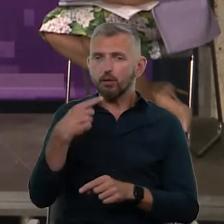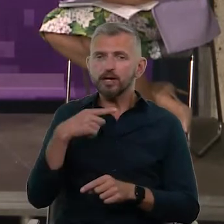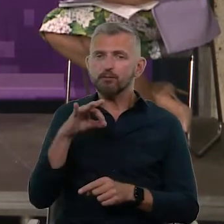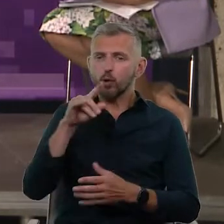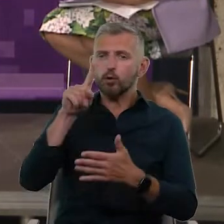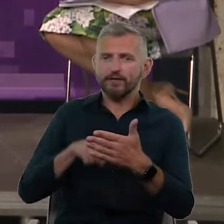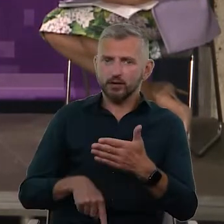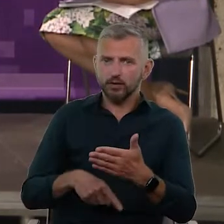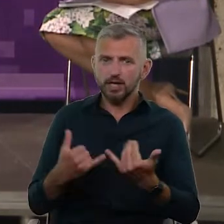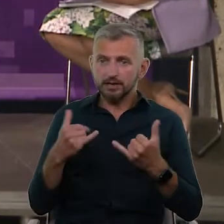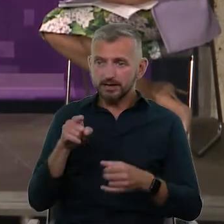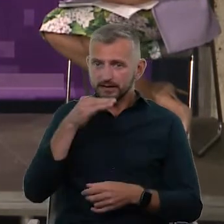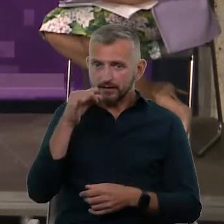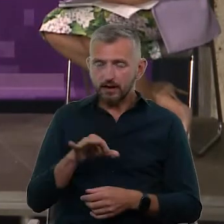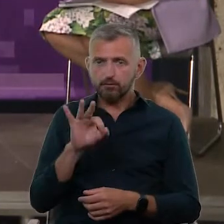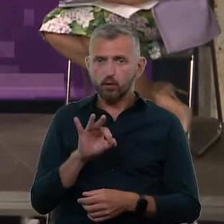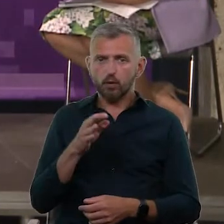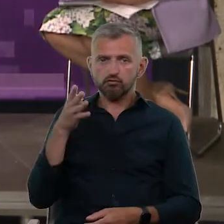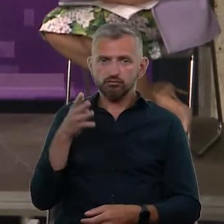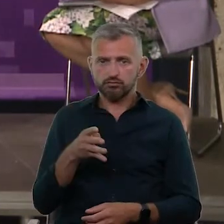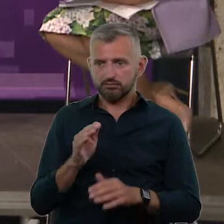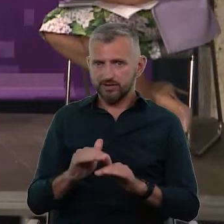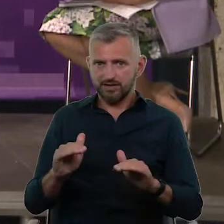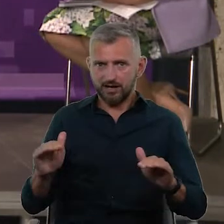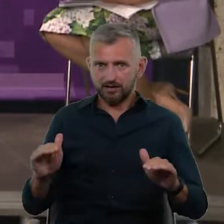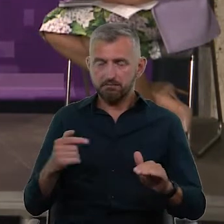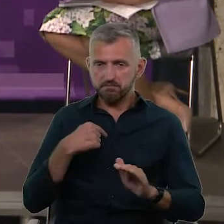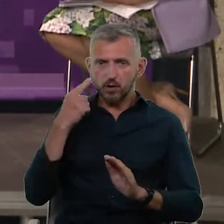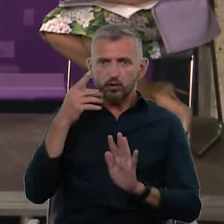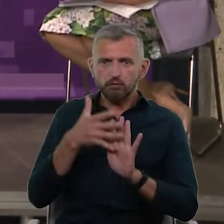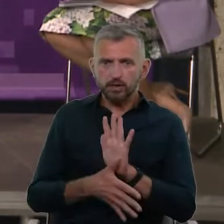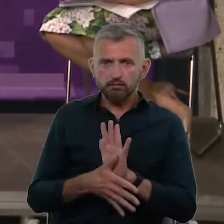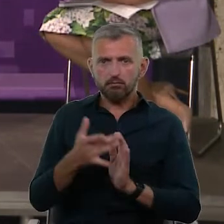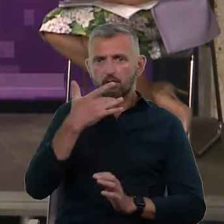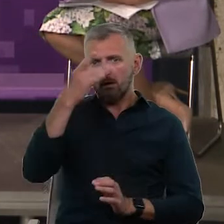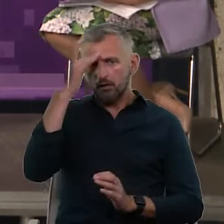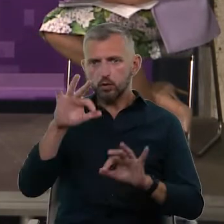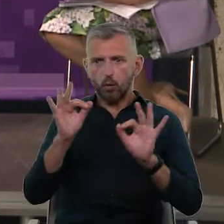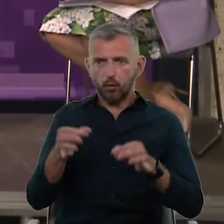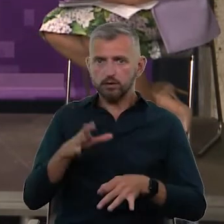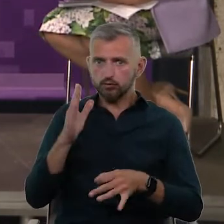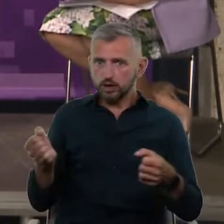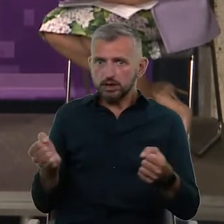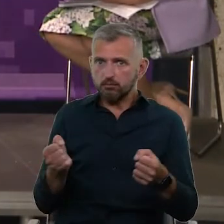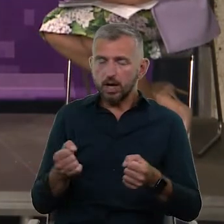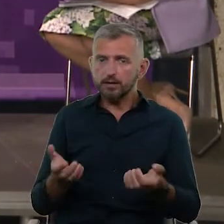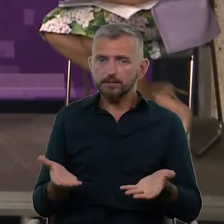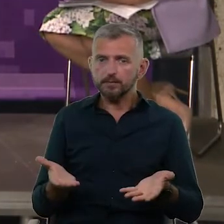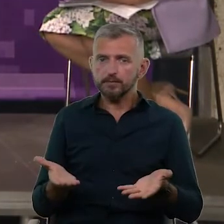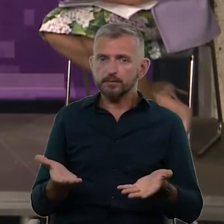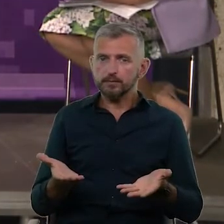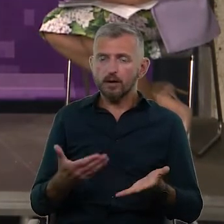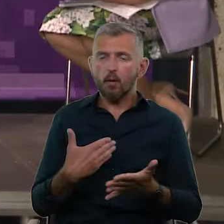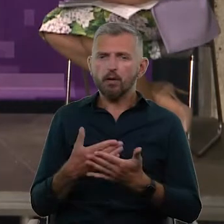довіру. І зараз ти сказала про 4000 дітей. Ми розуміємо, що дійсно літо, осінь і вже буде зима. От